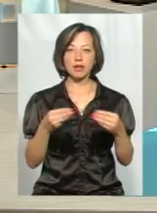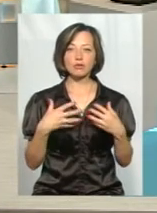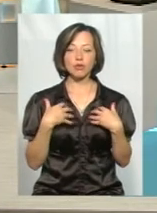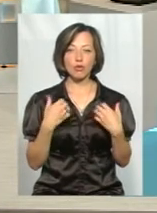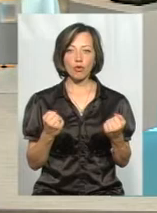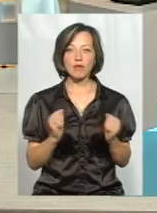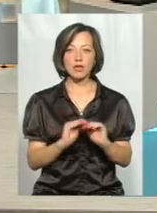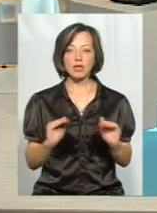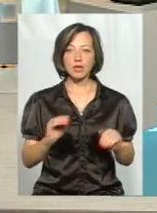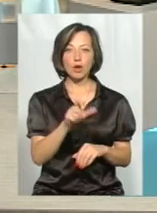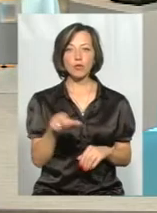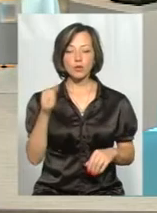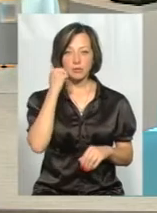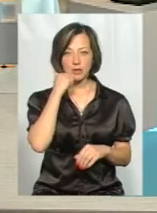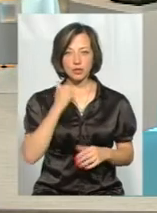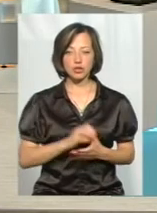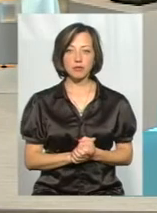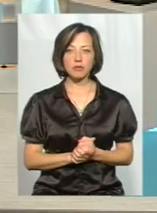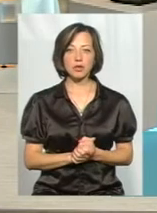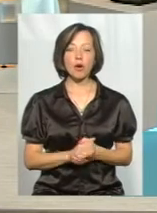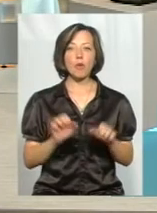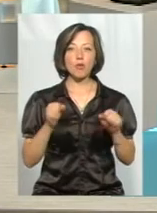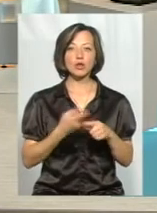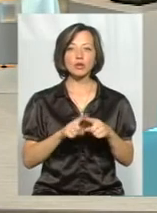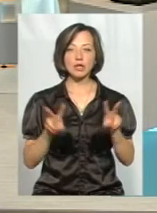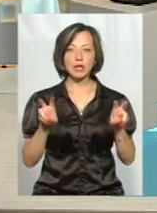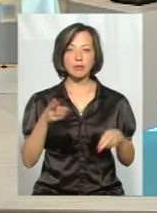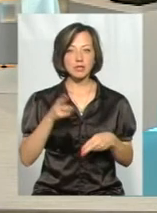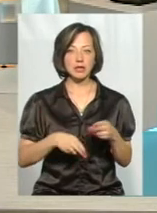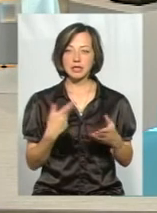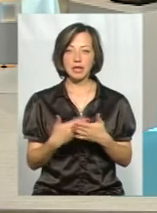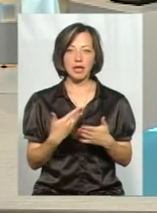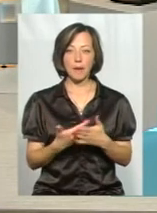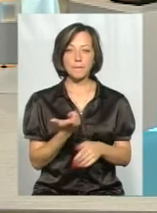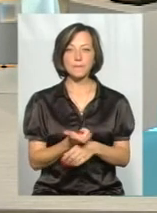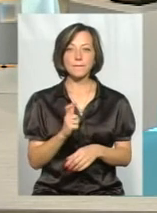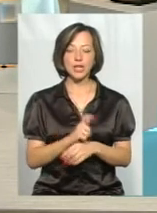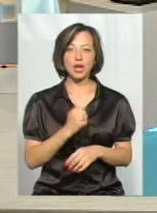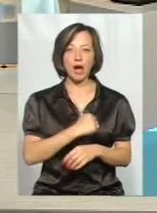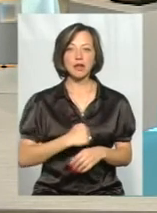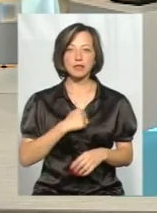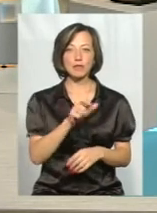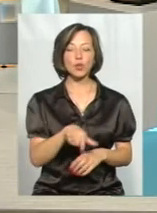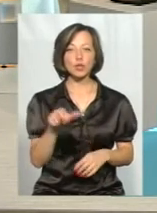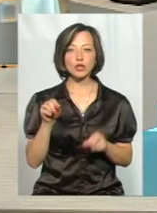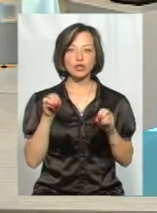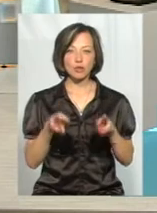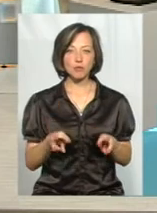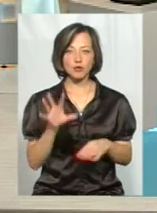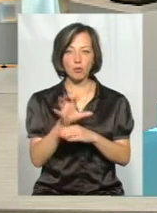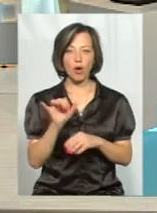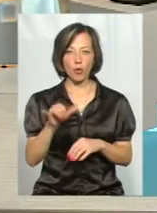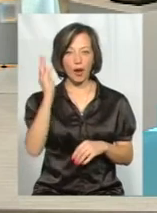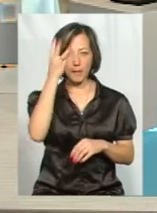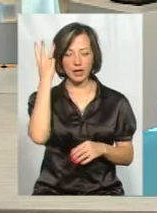дітям, людям, старичкам. Вже можна цю тему закінчити? Вам не кажеться, що більше агресивних людей, ніж собак в